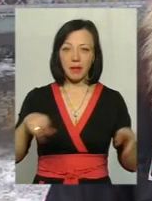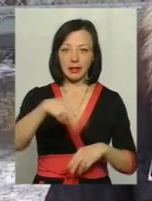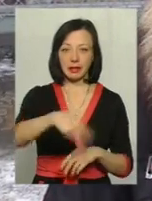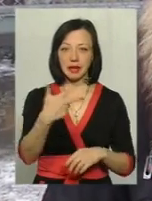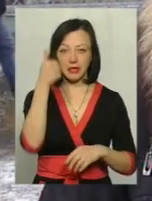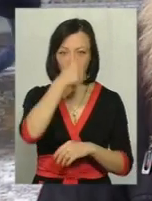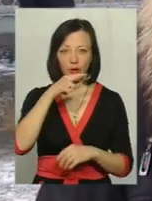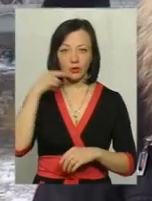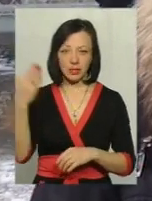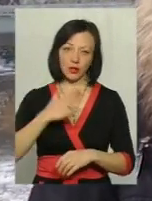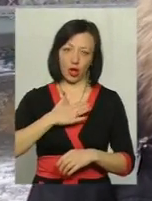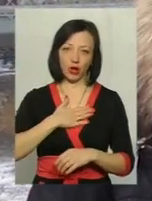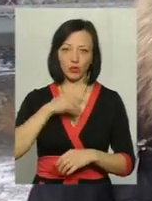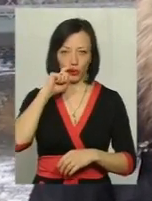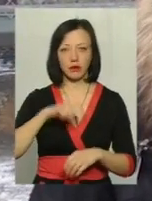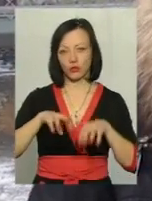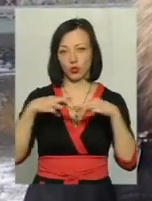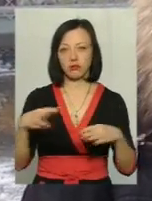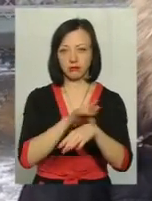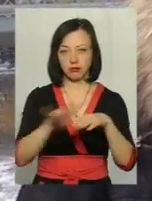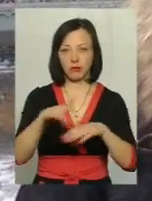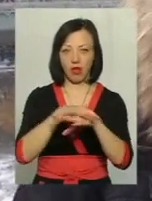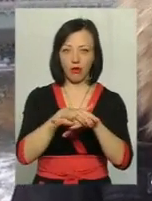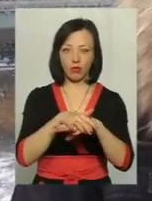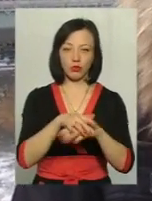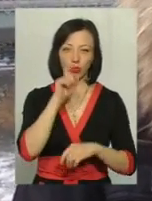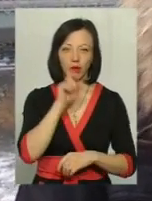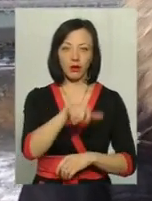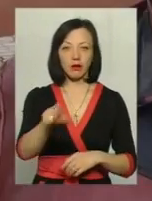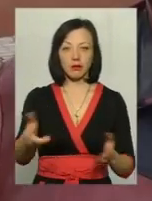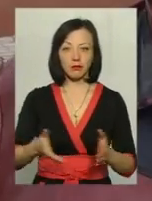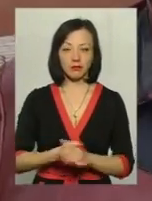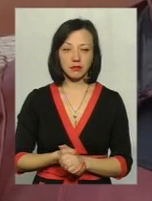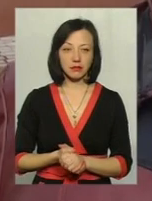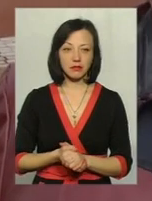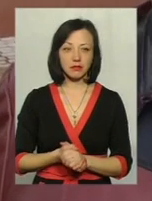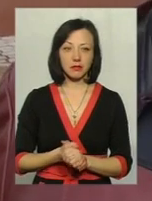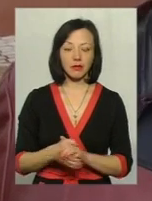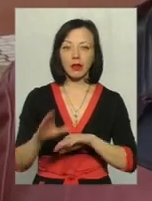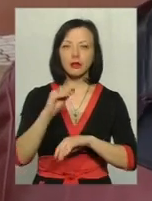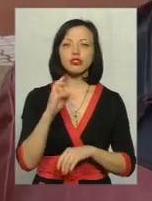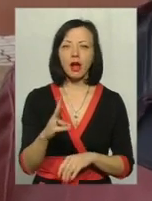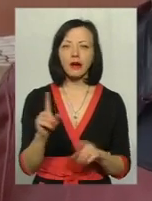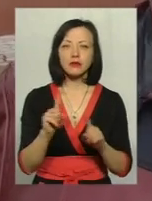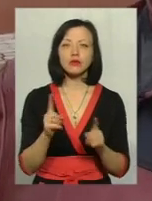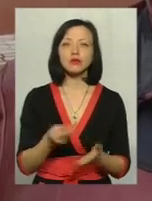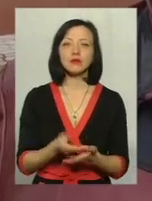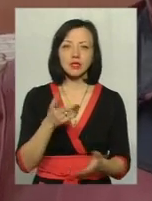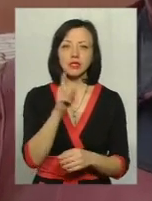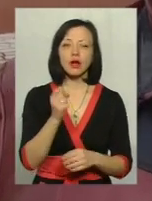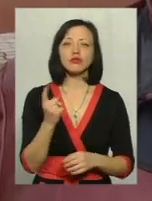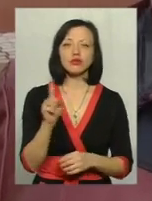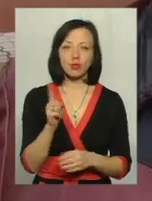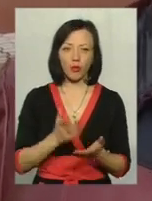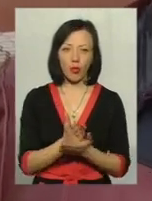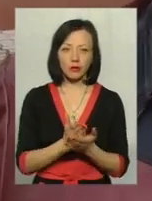з російської сторони, а це буде від нашого уряду і так далі. А ЖЕК, що піднімає, за що піднімає